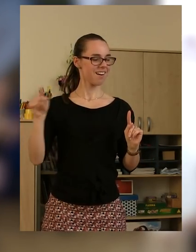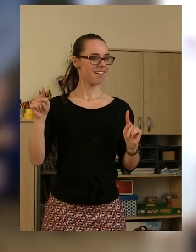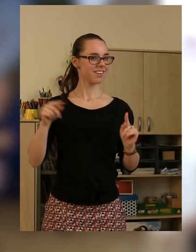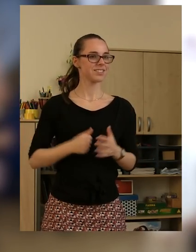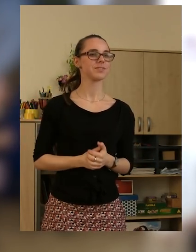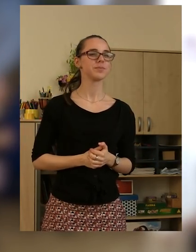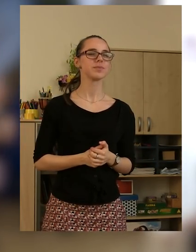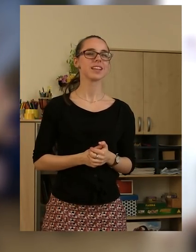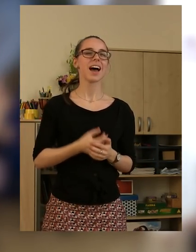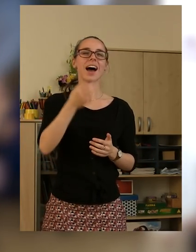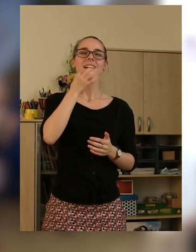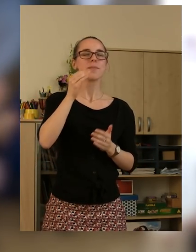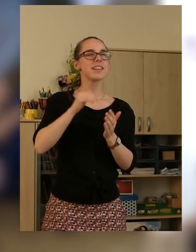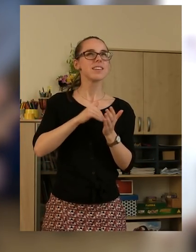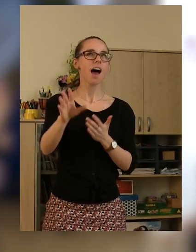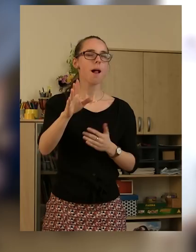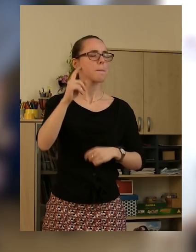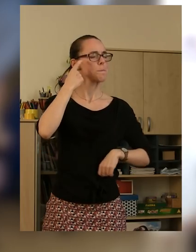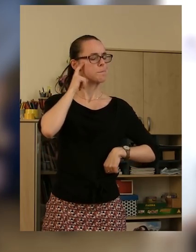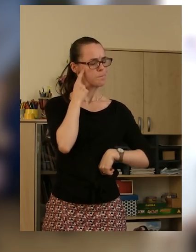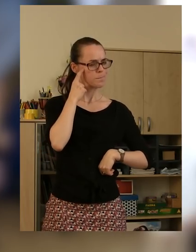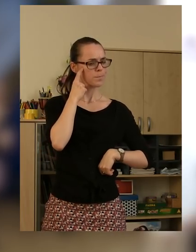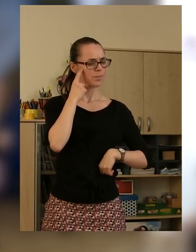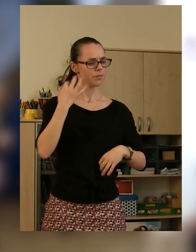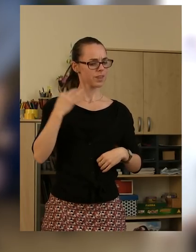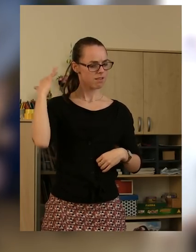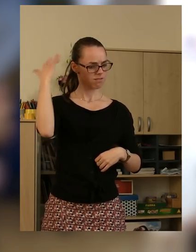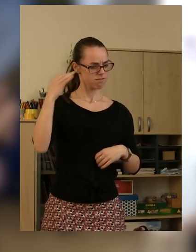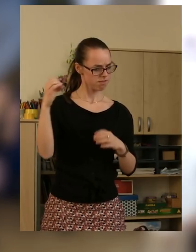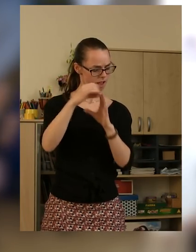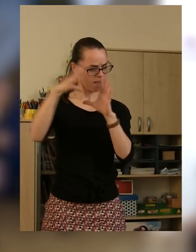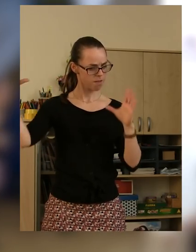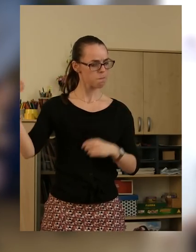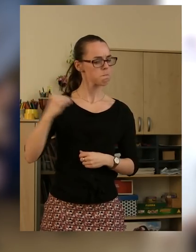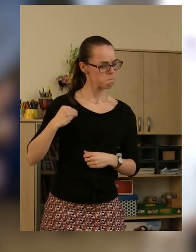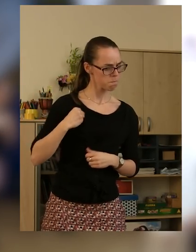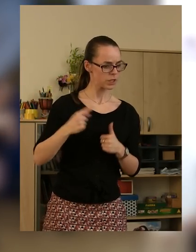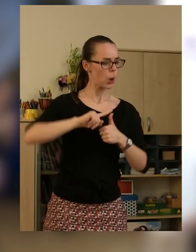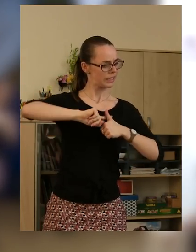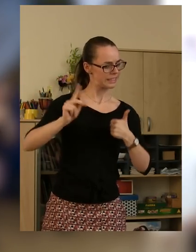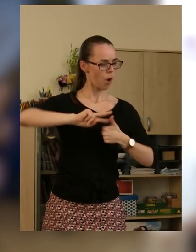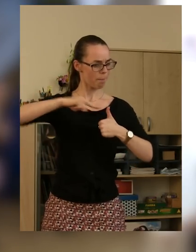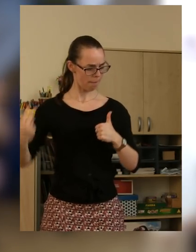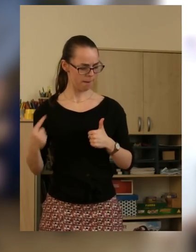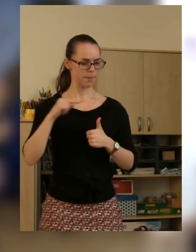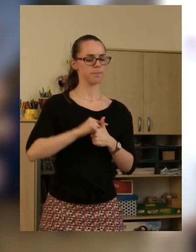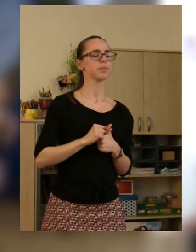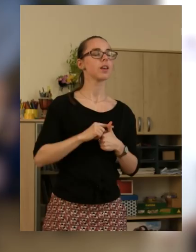Když o tom budeme uvažovat dál, tak zjistíme samozřejmě, že existují množství různých typů